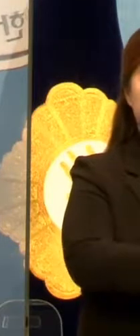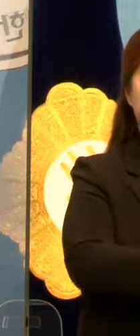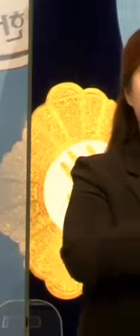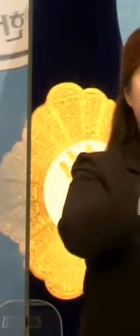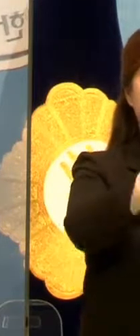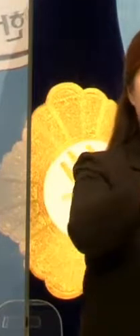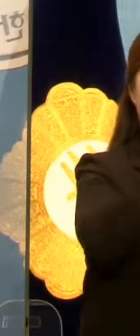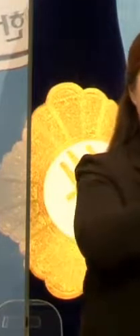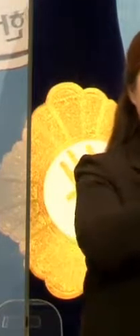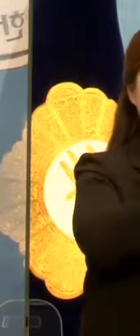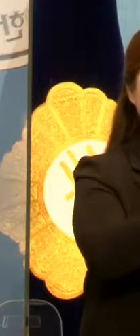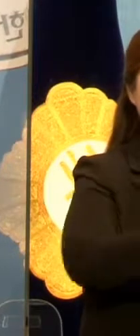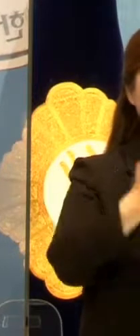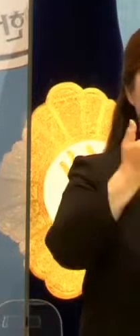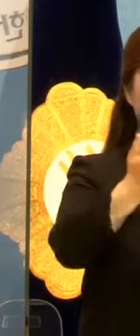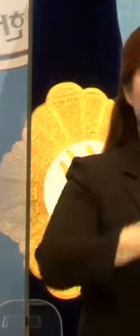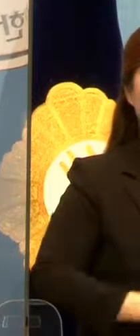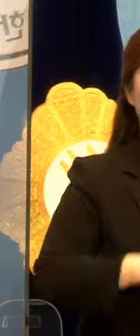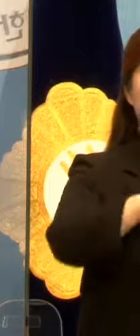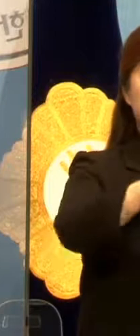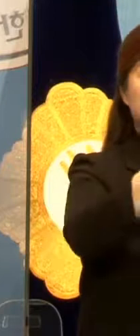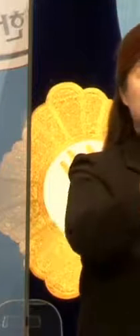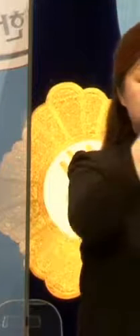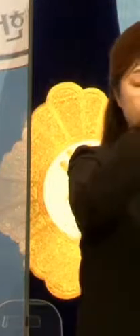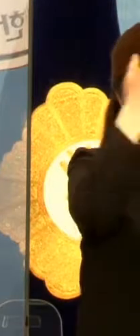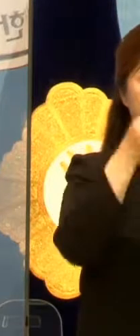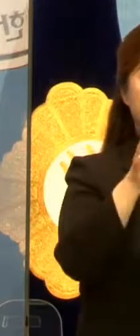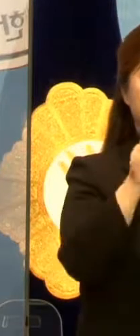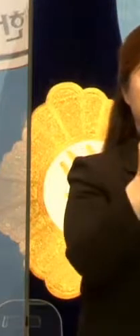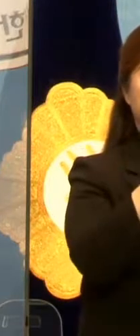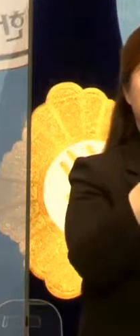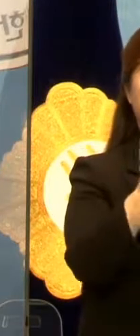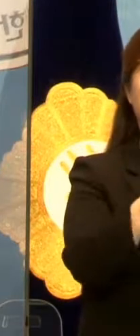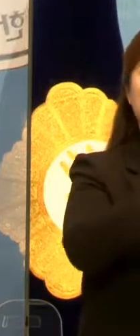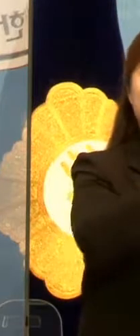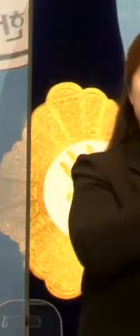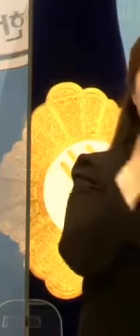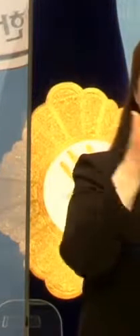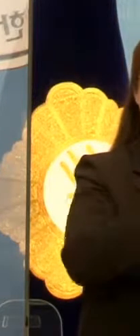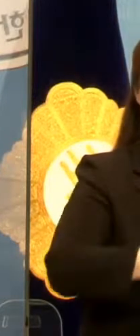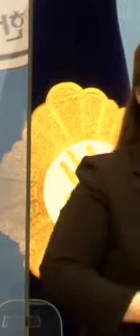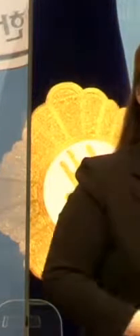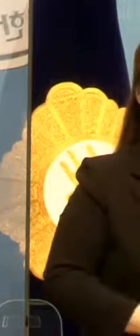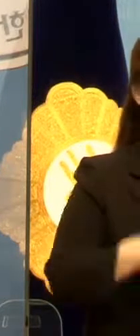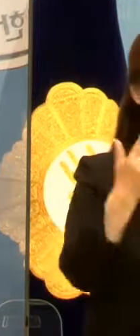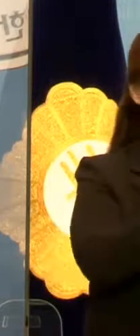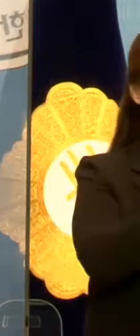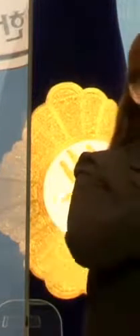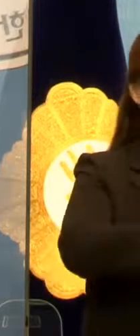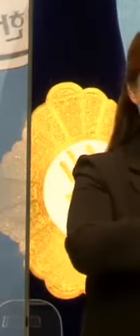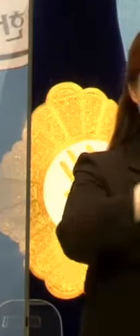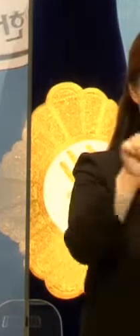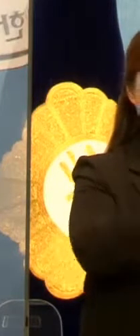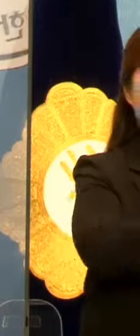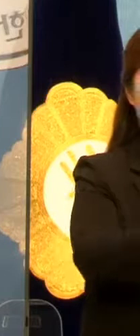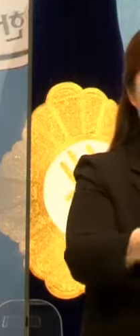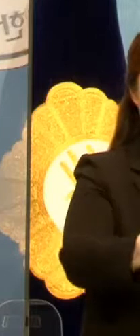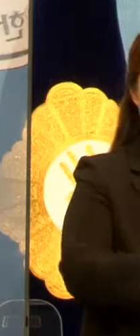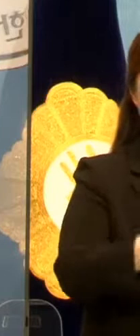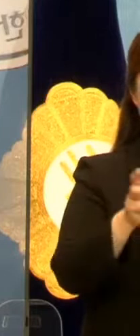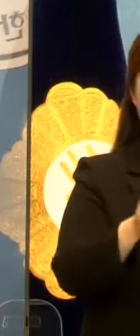소통 돈에 대해 말씀드리겠습니다 첫번째 청년 치 f 가 중점을 두고 있는 이 소통 부문은 매주 목요일 저녁 7시 30분